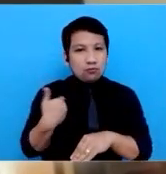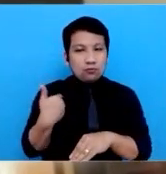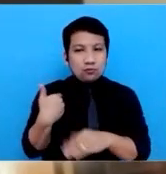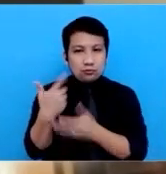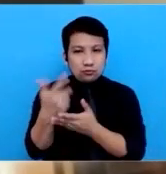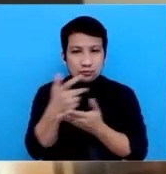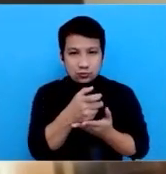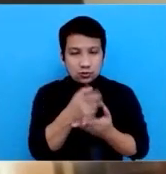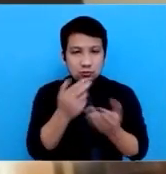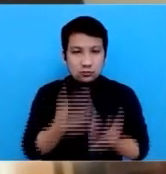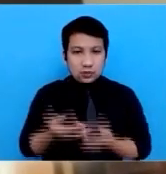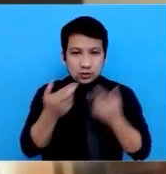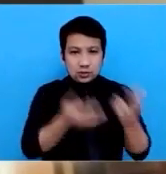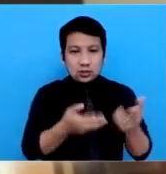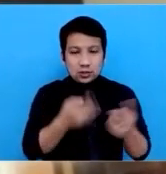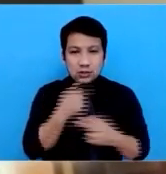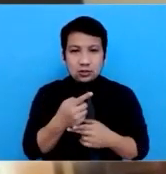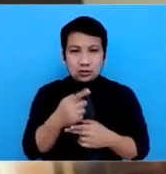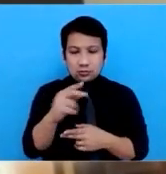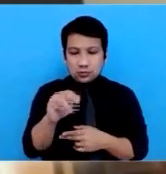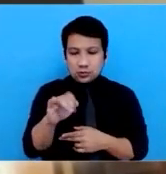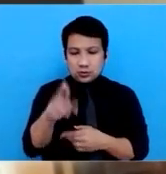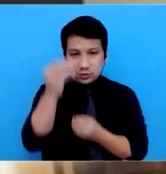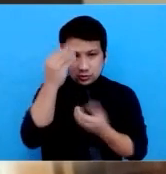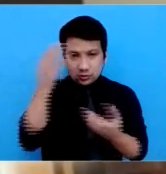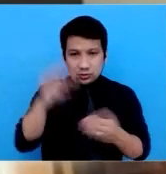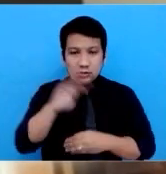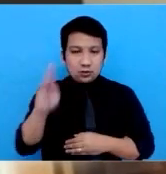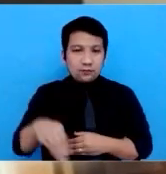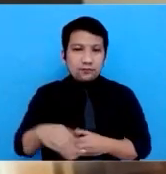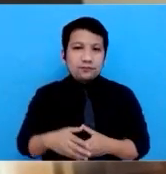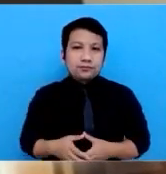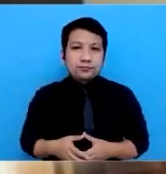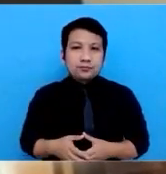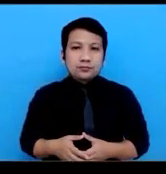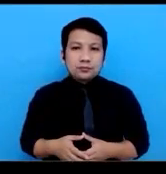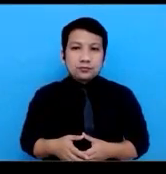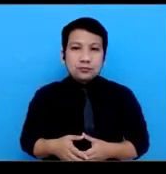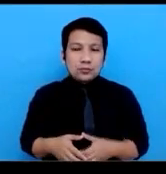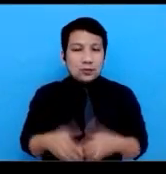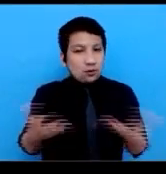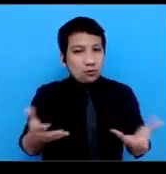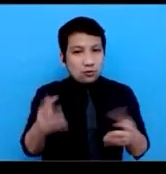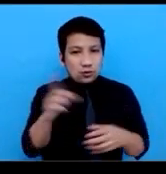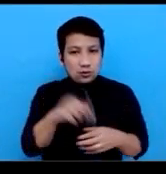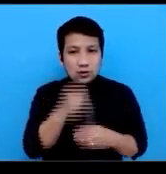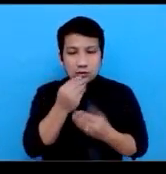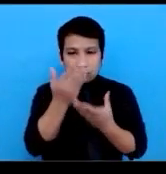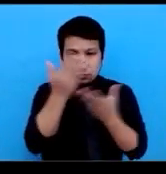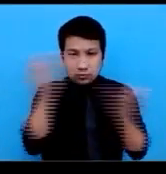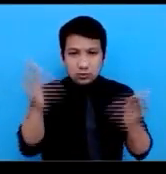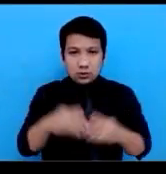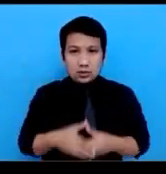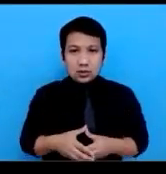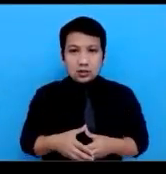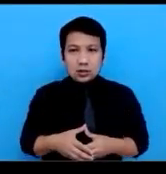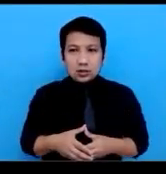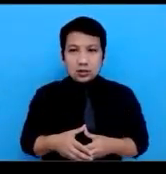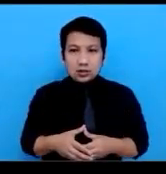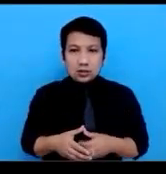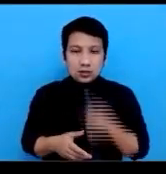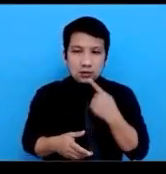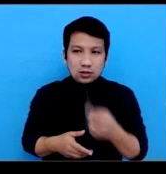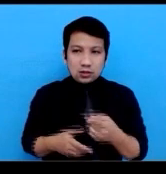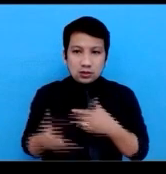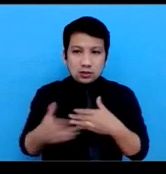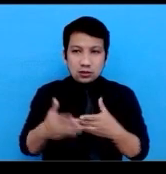the hospitals. And when the hospitals are full, then there's no choice. Sana makapag-stock kayo ng supplies